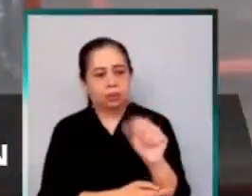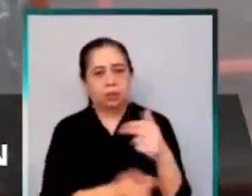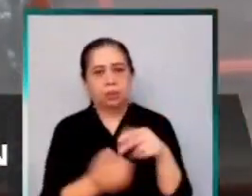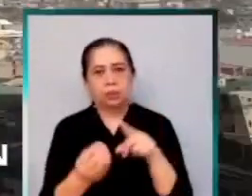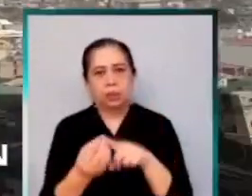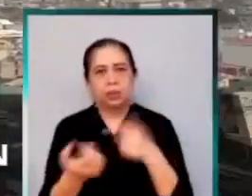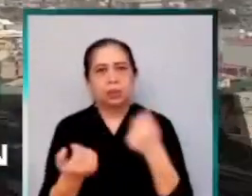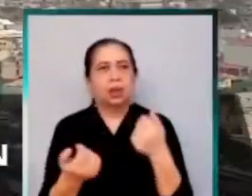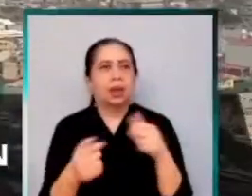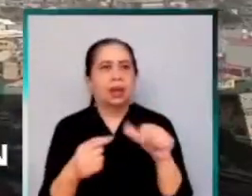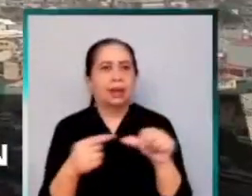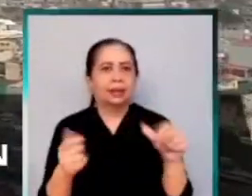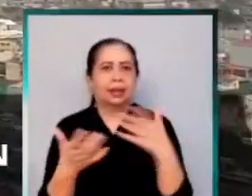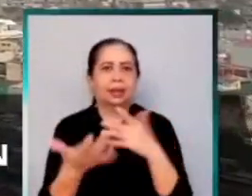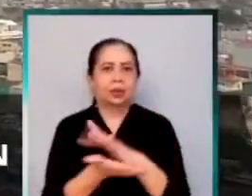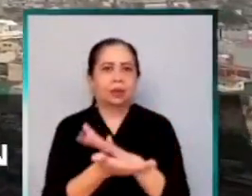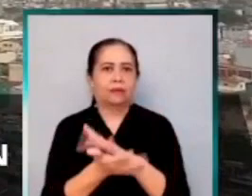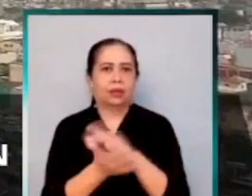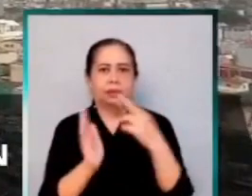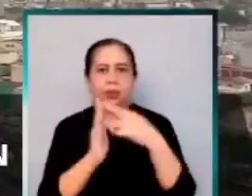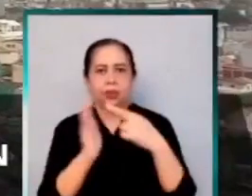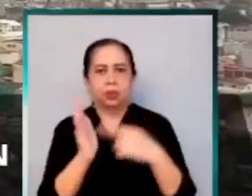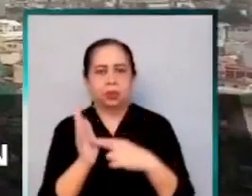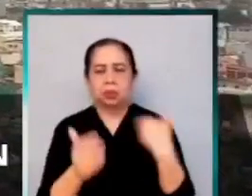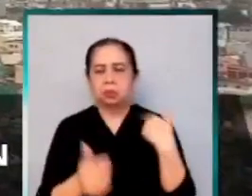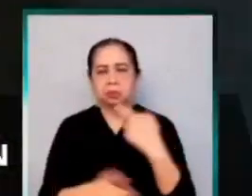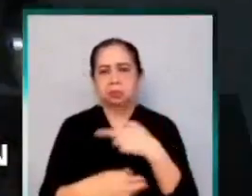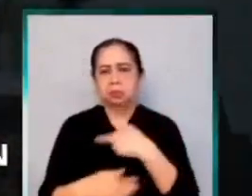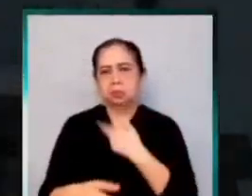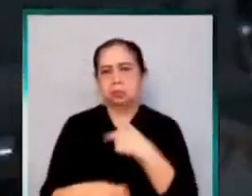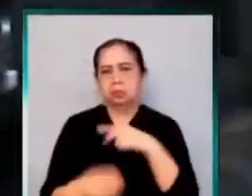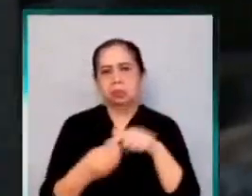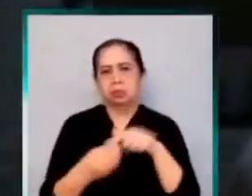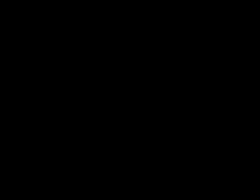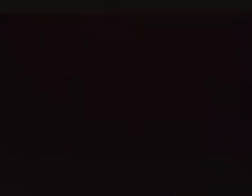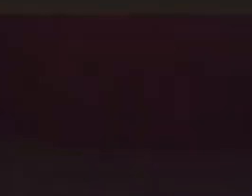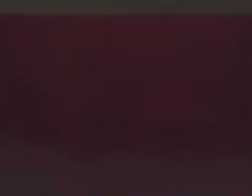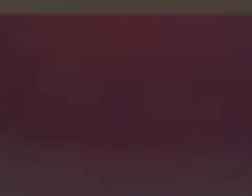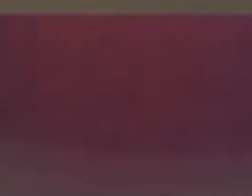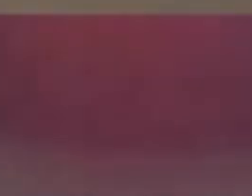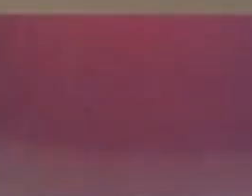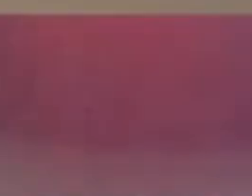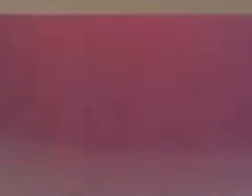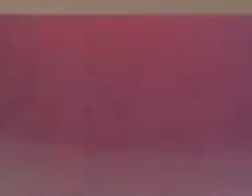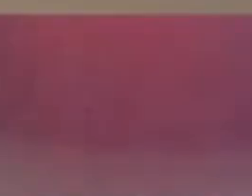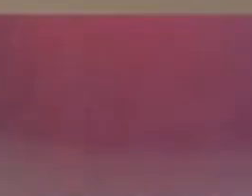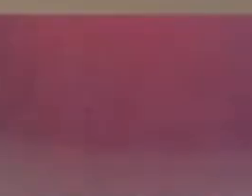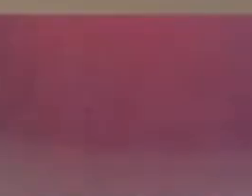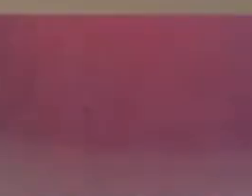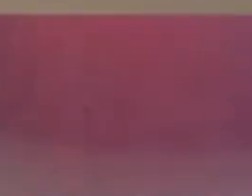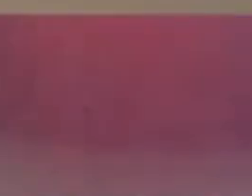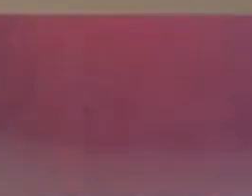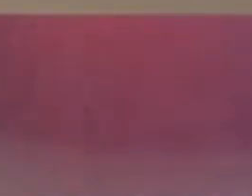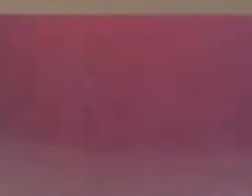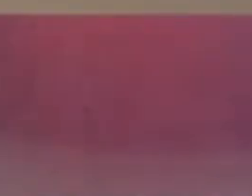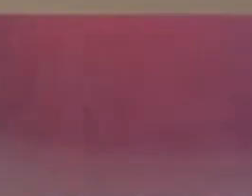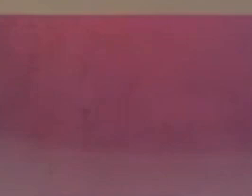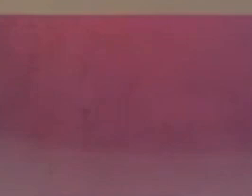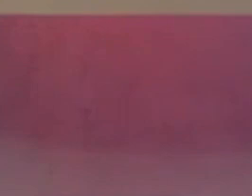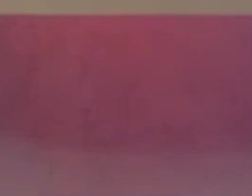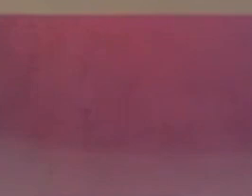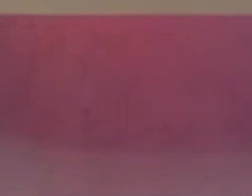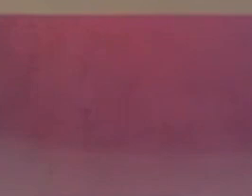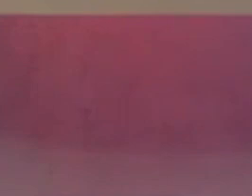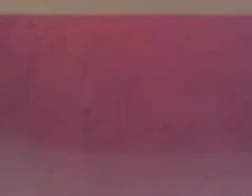protocols. Wala pang reaksyon ng palasyo sa panawagan ng grupo. Huwag magpahuli sa mga balitang dapat